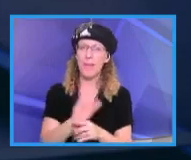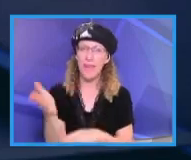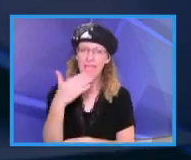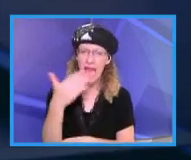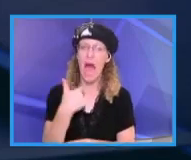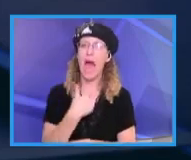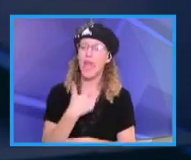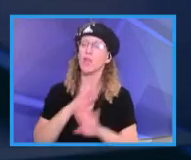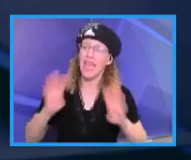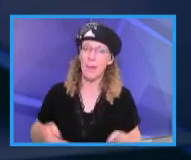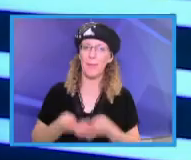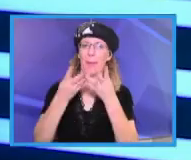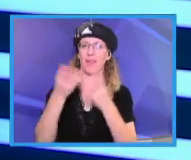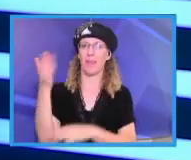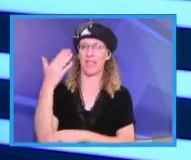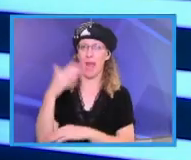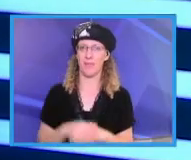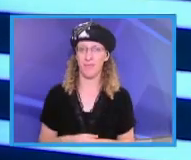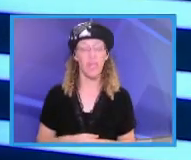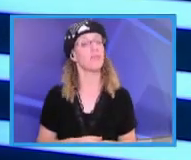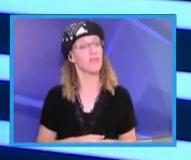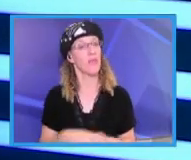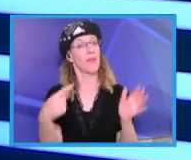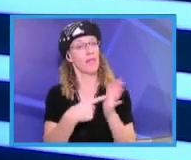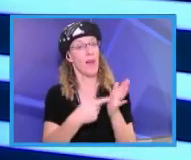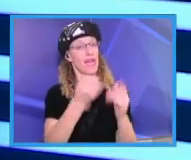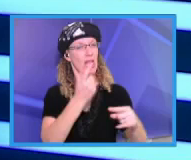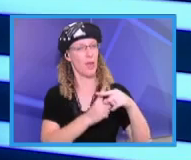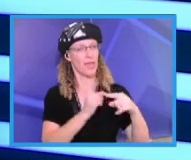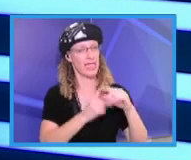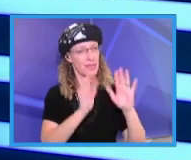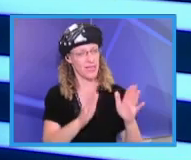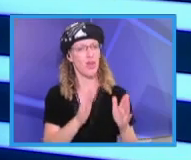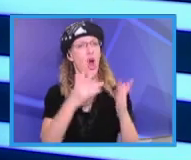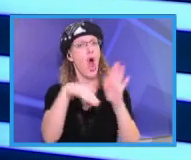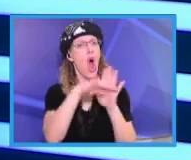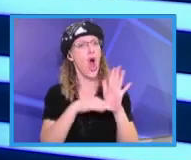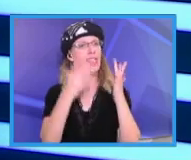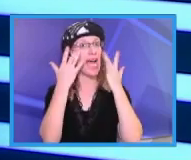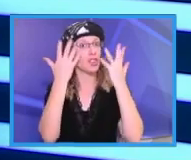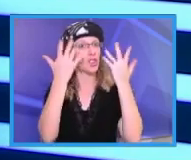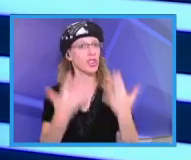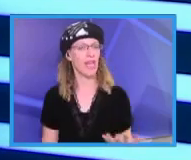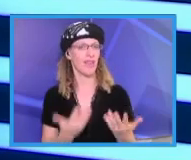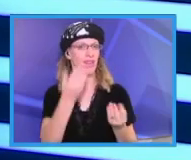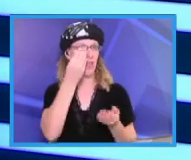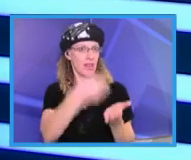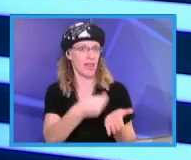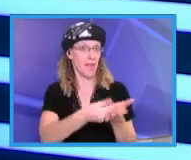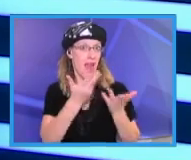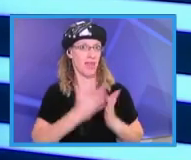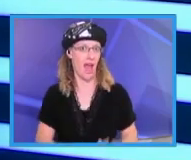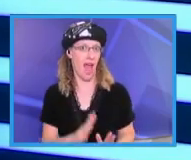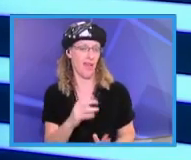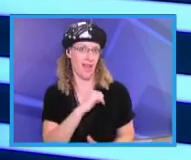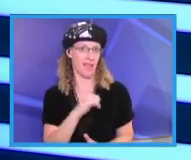אנחנו מרימים את המדינה. לסיום, עם נימה קצת אופטימית, חוק תחשיב דמי לידה לעצמאיות, בשורה ליולדות